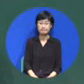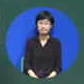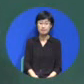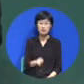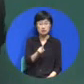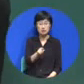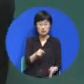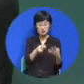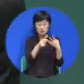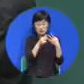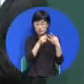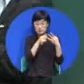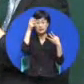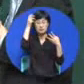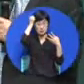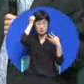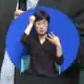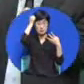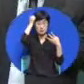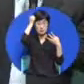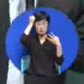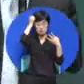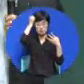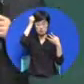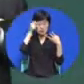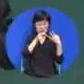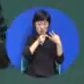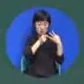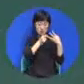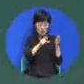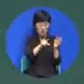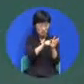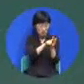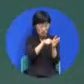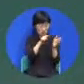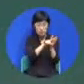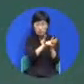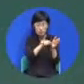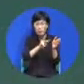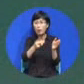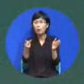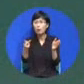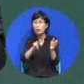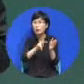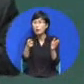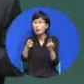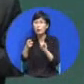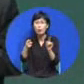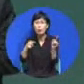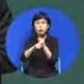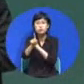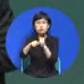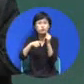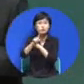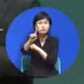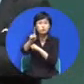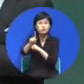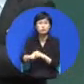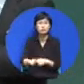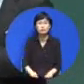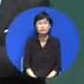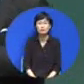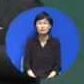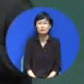꼭 기억해야 됩니다. You must always remember that. 믿음을 바꿔야 돼요. You have to change your faith. 그 뭐 말이냐? What does that